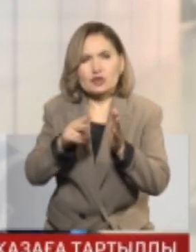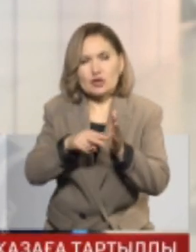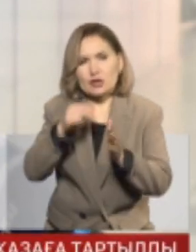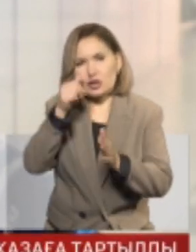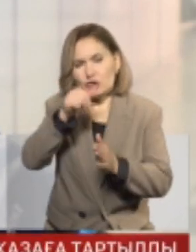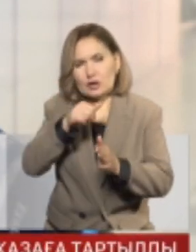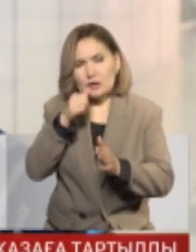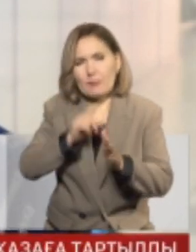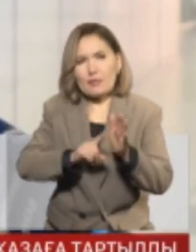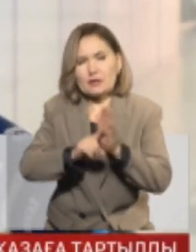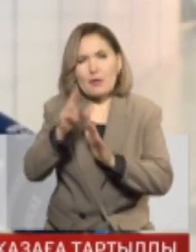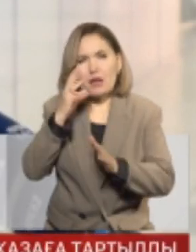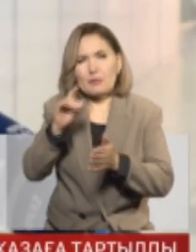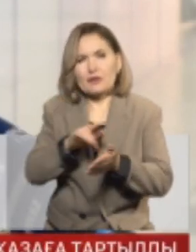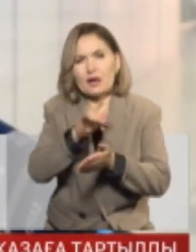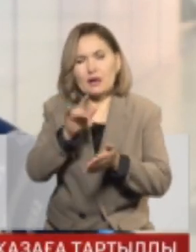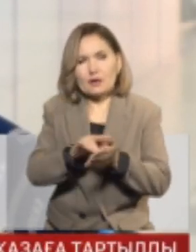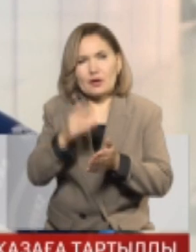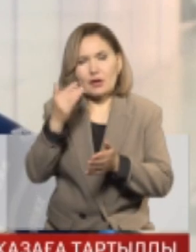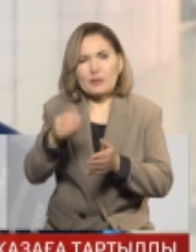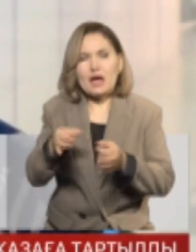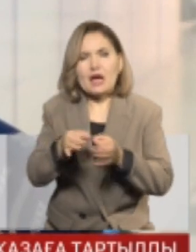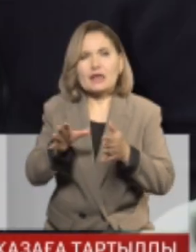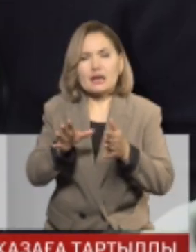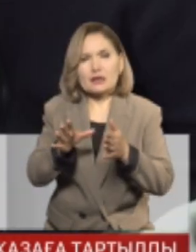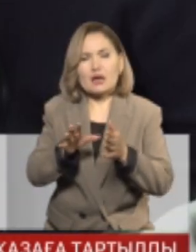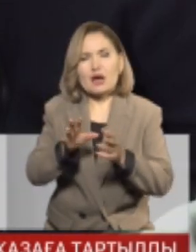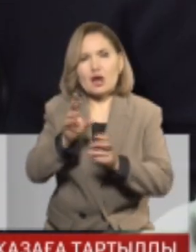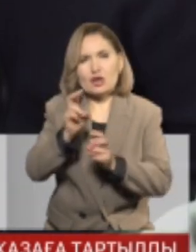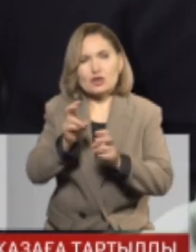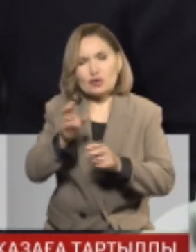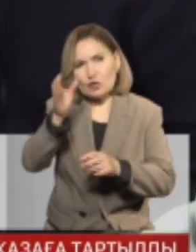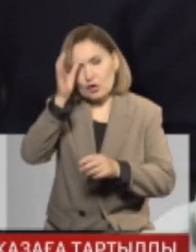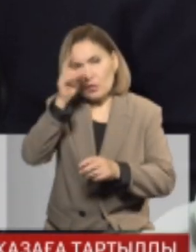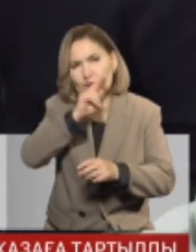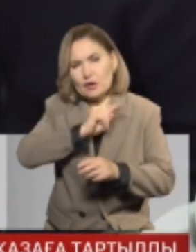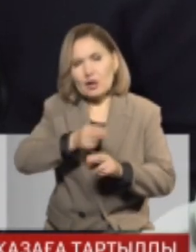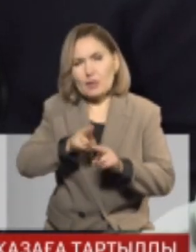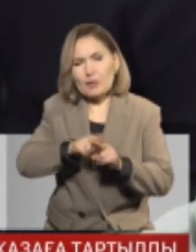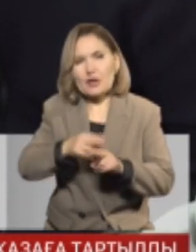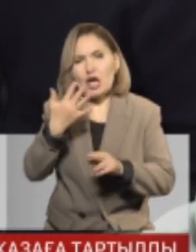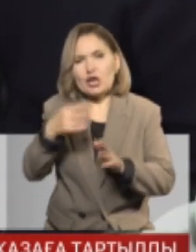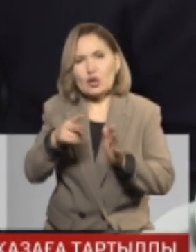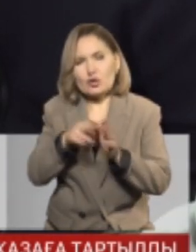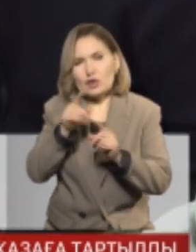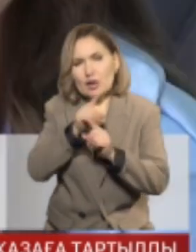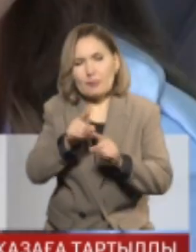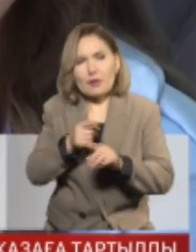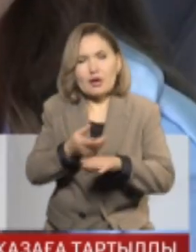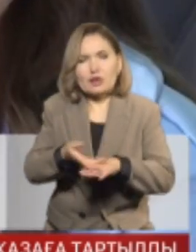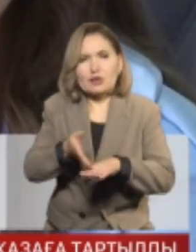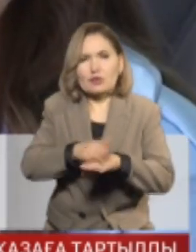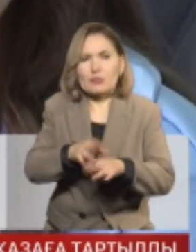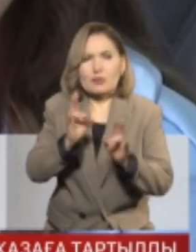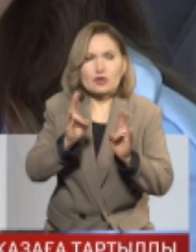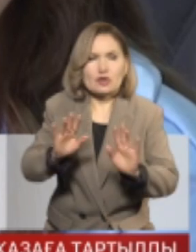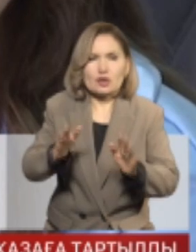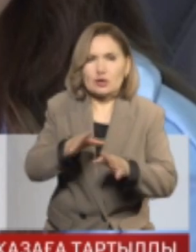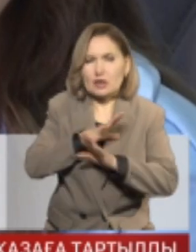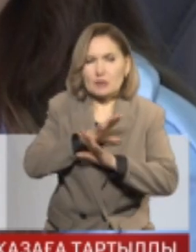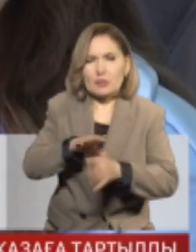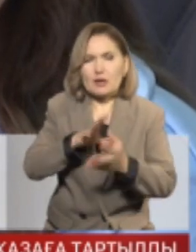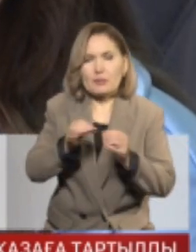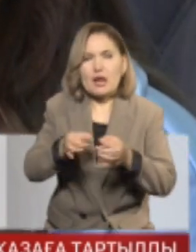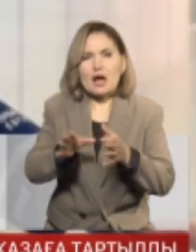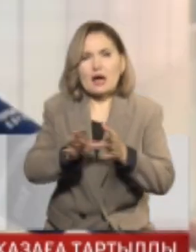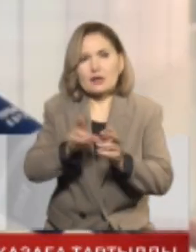қаласындағы жағы ядролық институтта жұмыс істеу барысында 57 жылдың ішінде ешқандай төтенше жағдай болған емес. Бізге салынғалы отырған